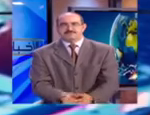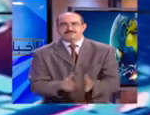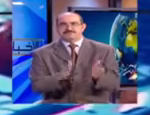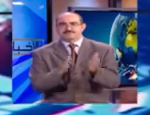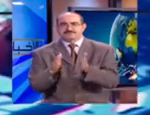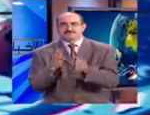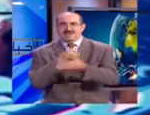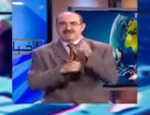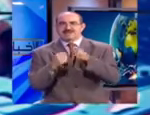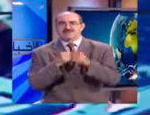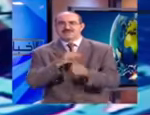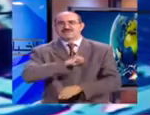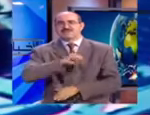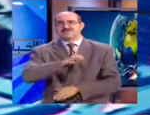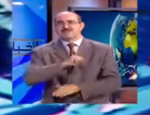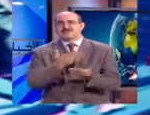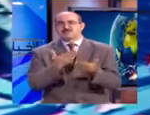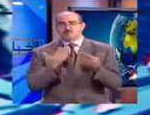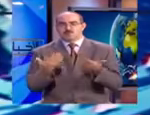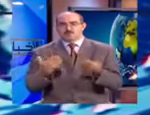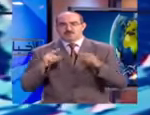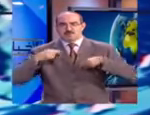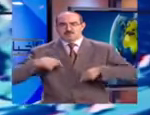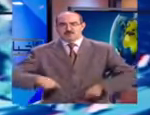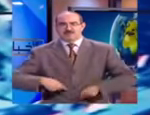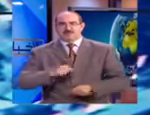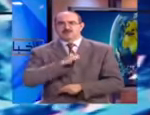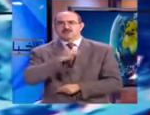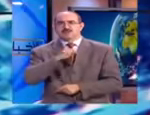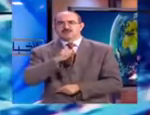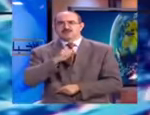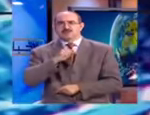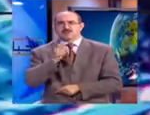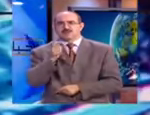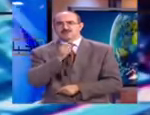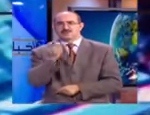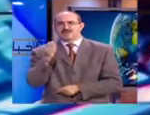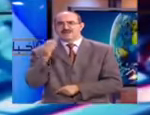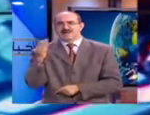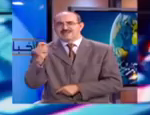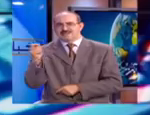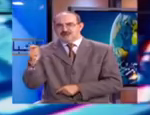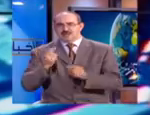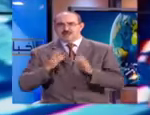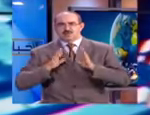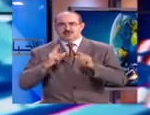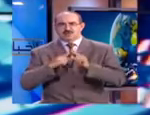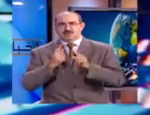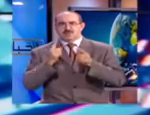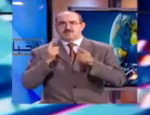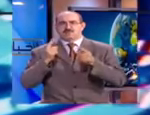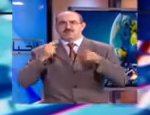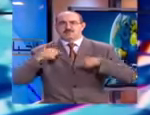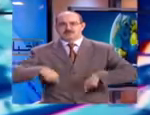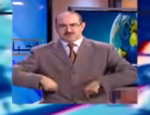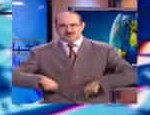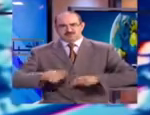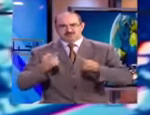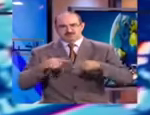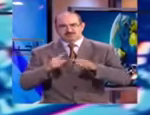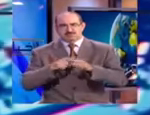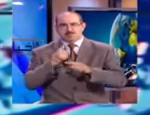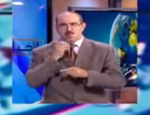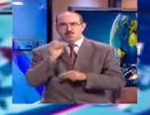وفي المجال الطاقوي، يشارك اليوم وزير الطاقة عبد المجيد عطار في الاجتماع الوزاري 12